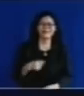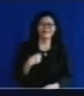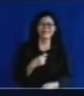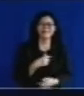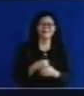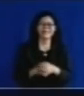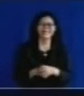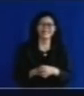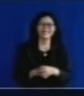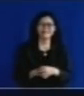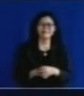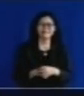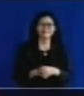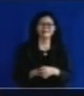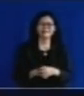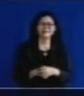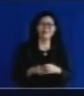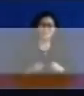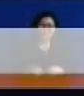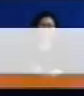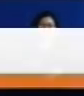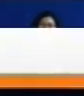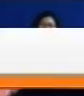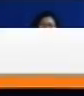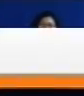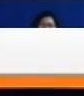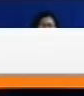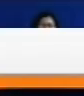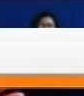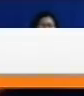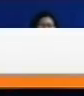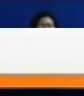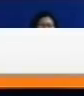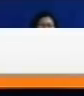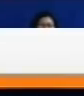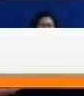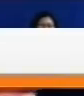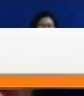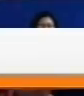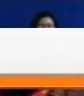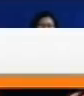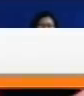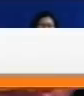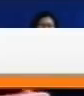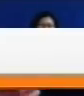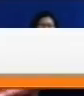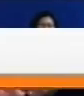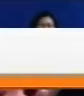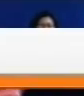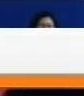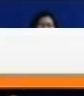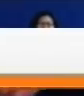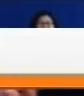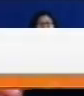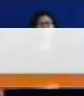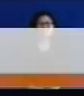lakukan terobosan-terobosan pendapatan PAD kita bukan hanya dari tarif, tapi kita punya PAD-PAD